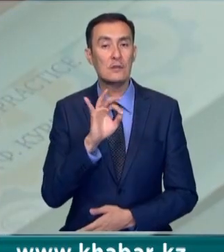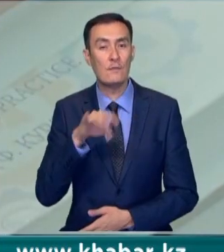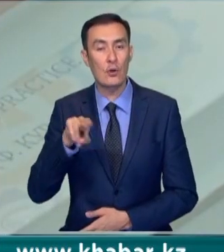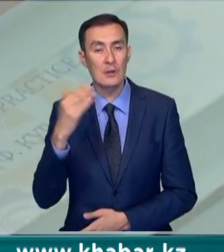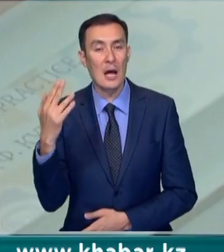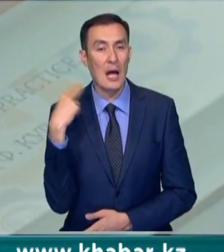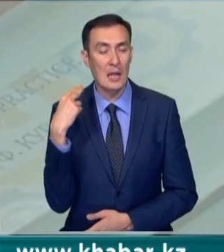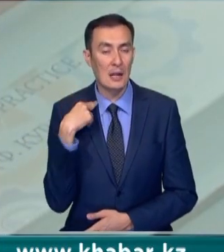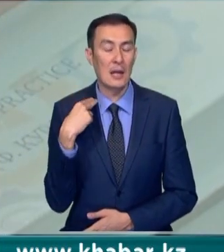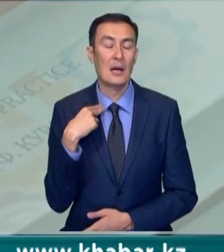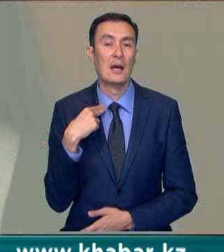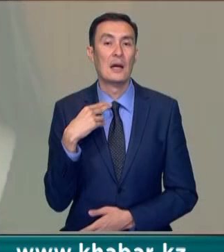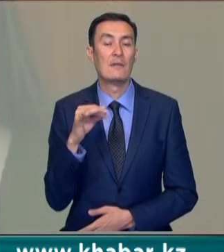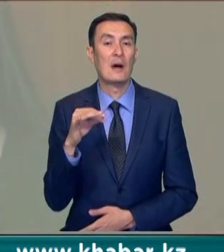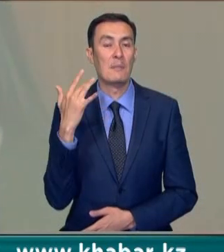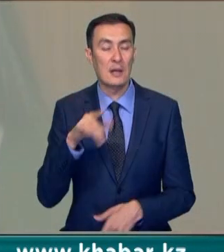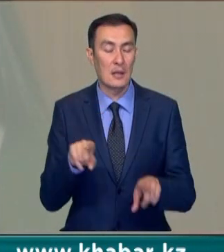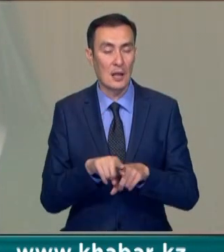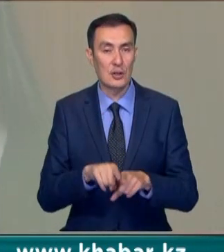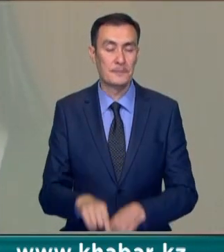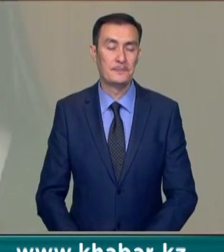Кембридж, Гарвард, Принстон.